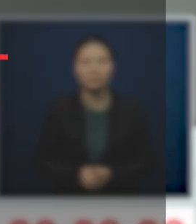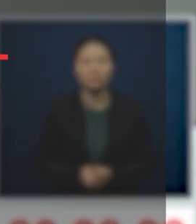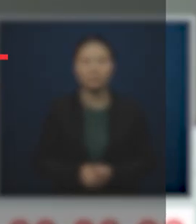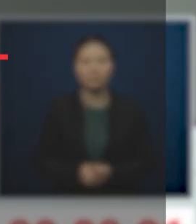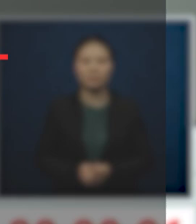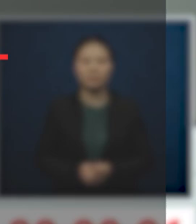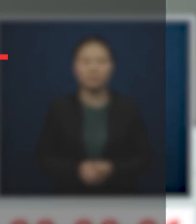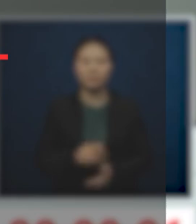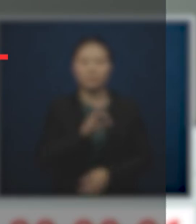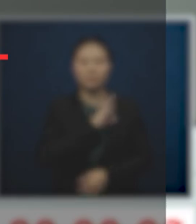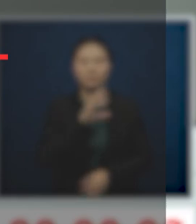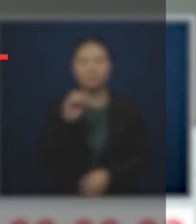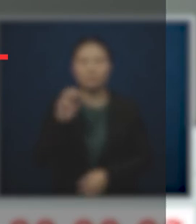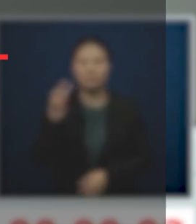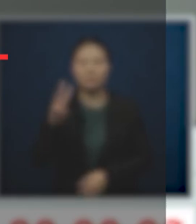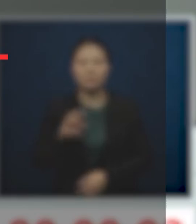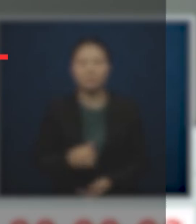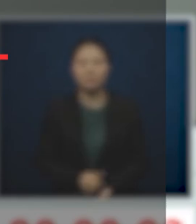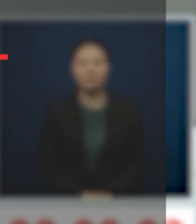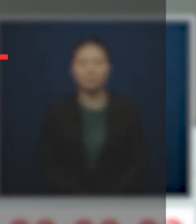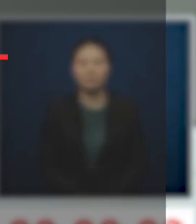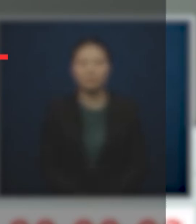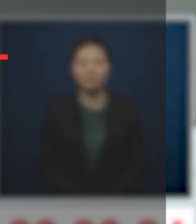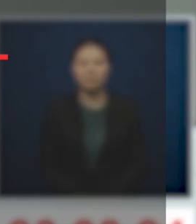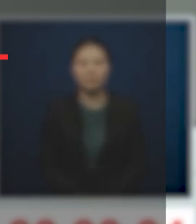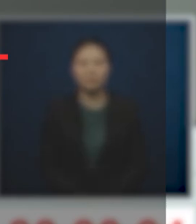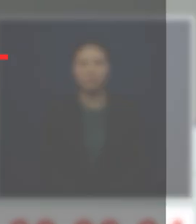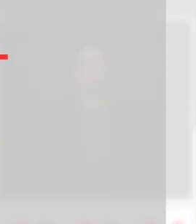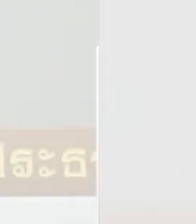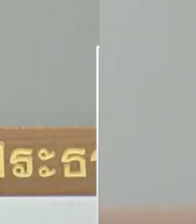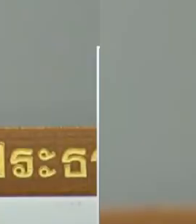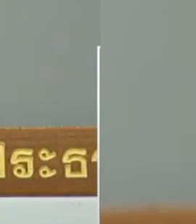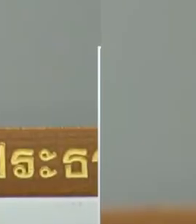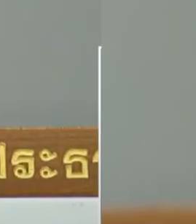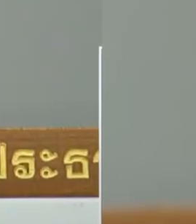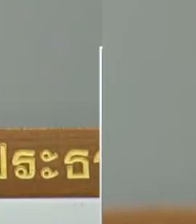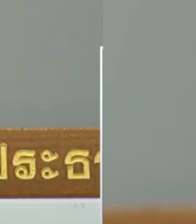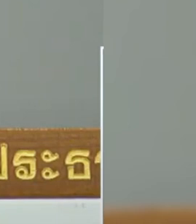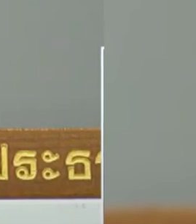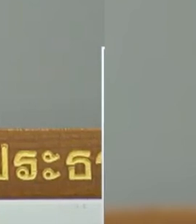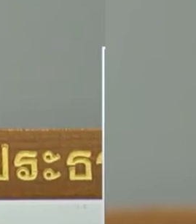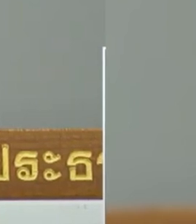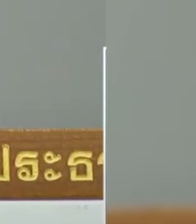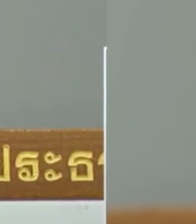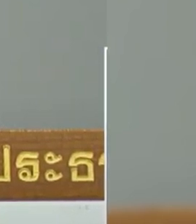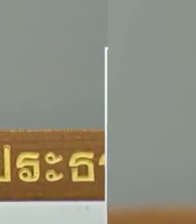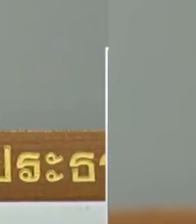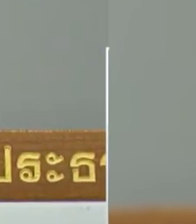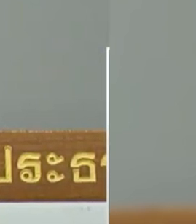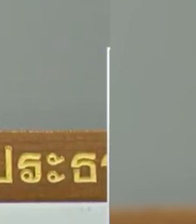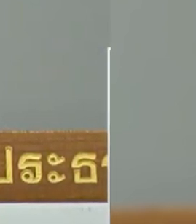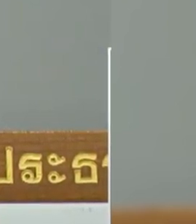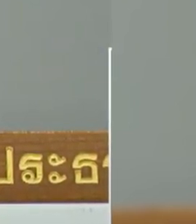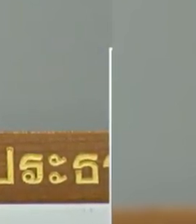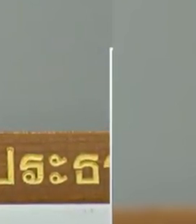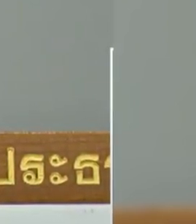ายงานผลการปฏิบัติงานกสทช.ประจำปี2565โดยประธานกสทช.ได้เริ่มการกล่าวรายง